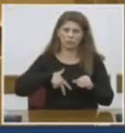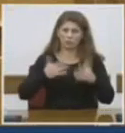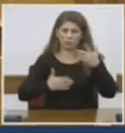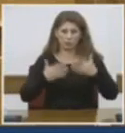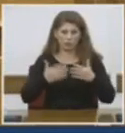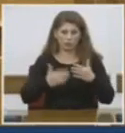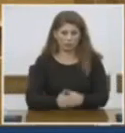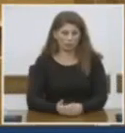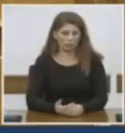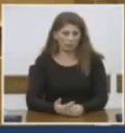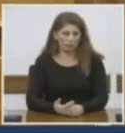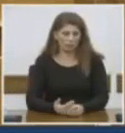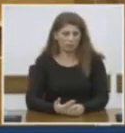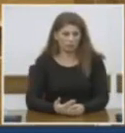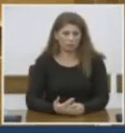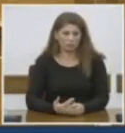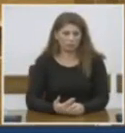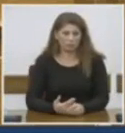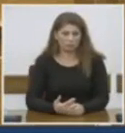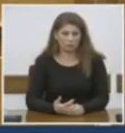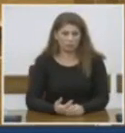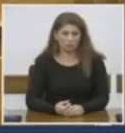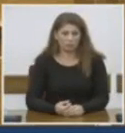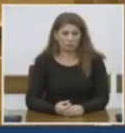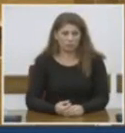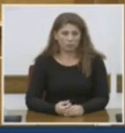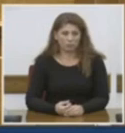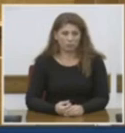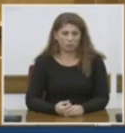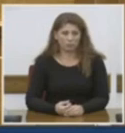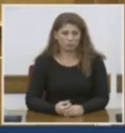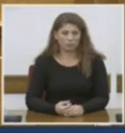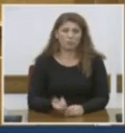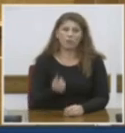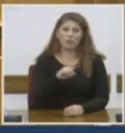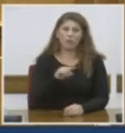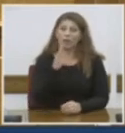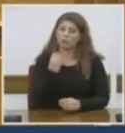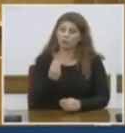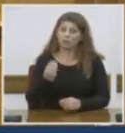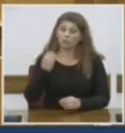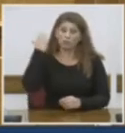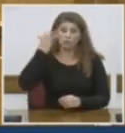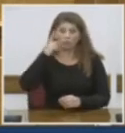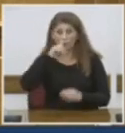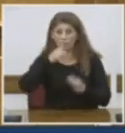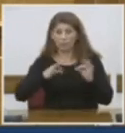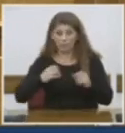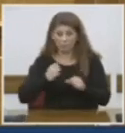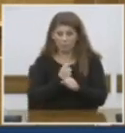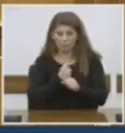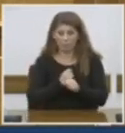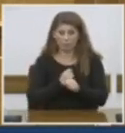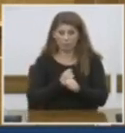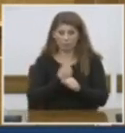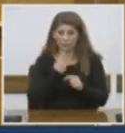Αλλά για πάμε να μιλήσουμε και λίγο για έναν ακόμα ωραίο μύθο τον οποίον επιμένει να διακινεί